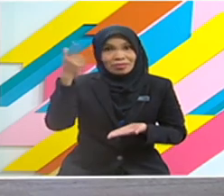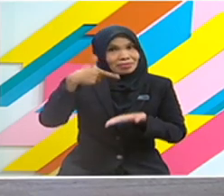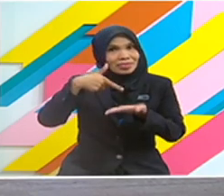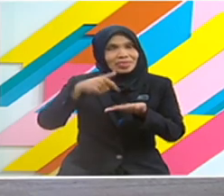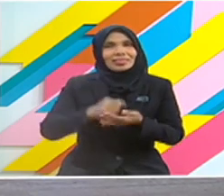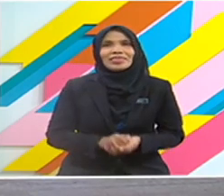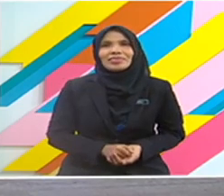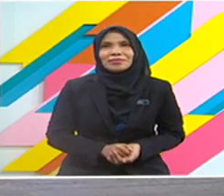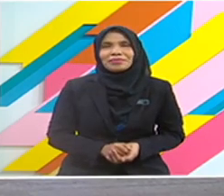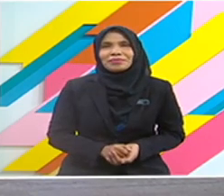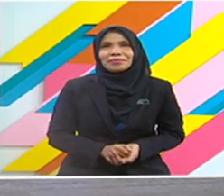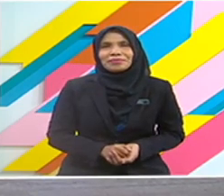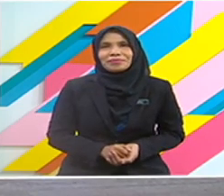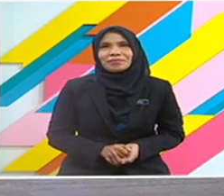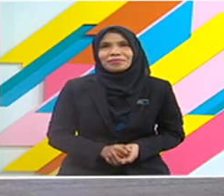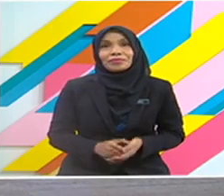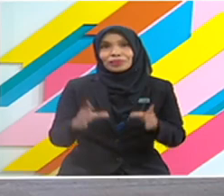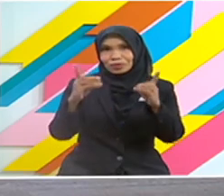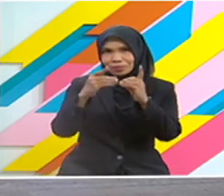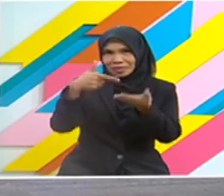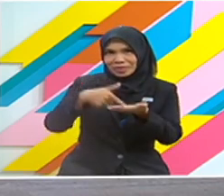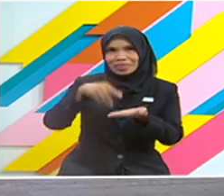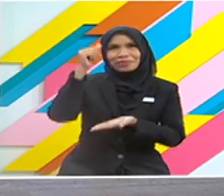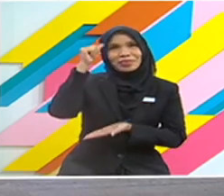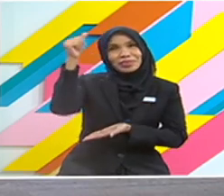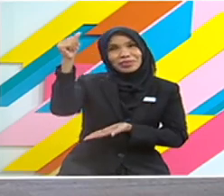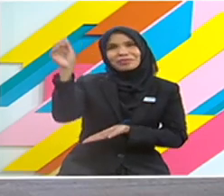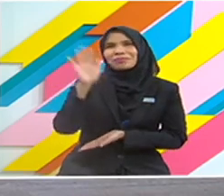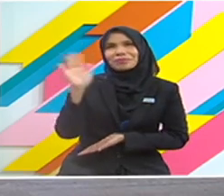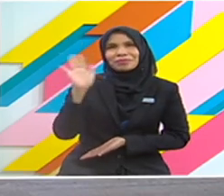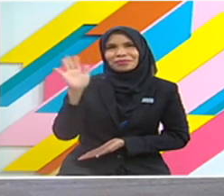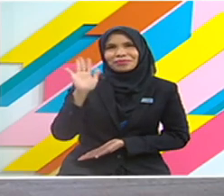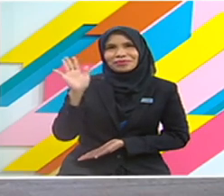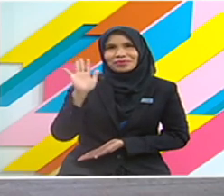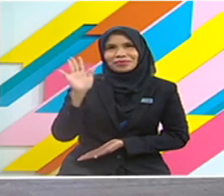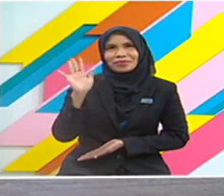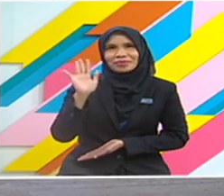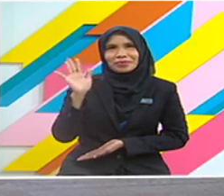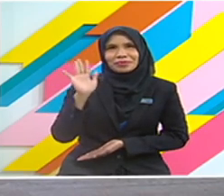pelbagai ilmu yang bermanfaat. Jumpa lagi. Assalamualaikum. Bye. Bye.